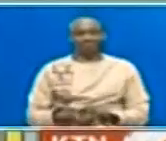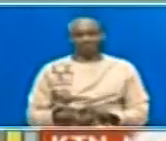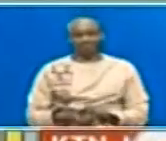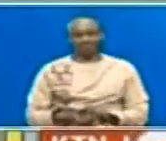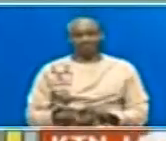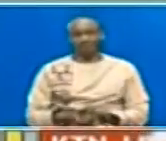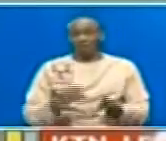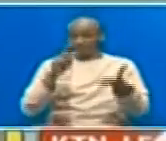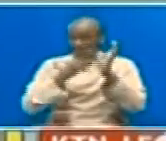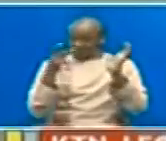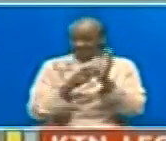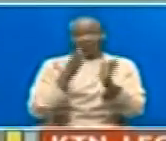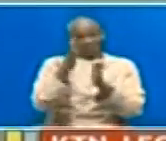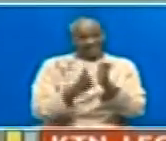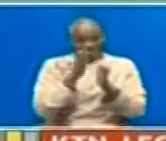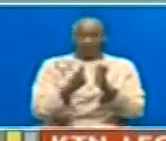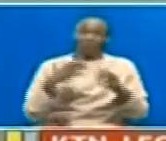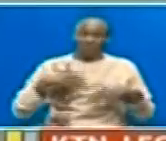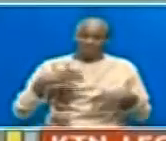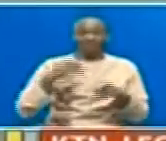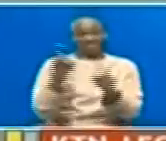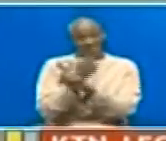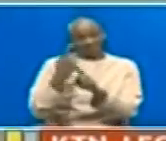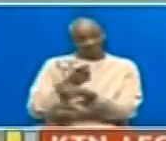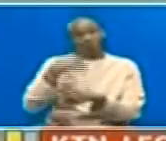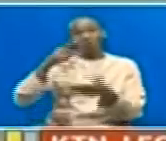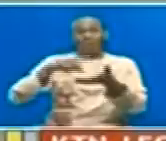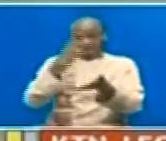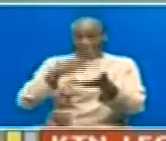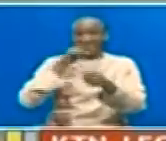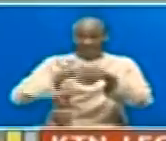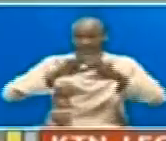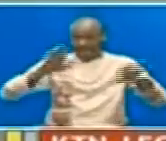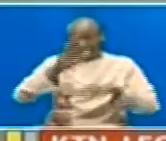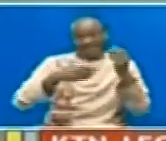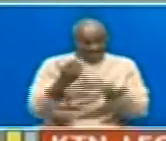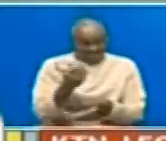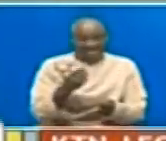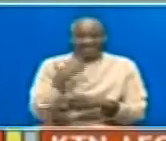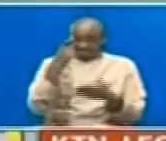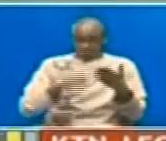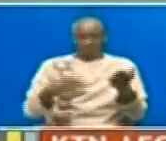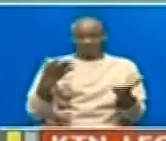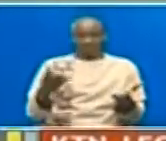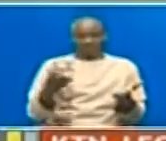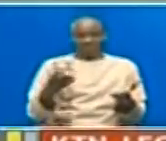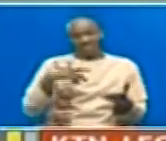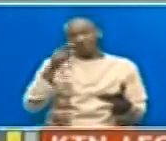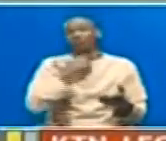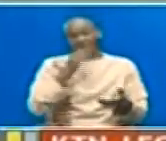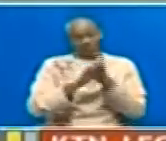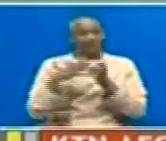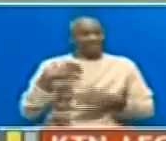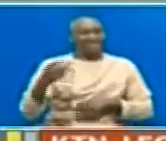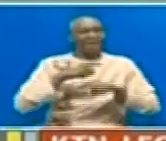Mradi wa ujenzi wa reli kwa wengi wakaazi ambao wamelipwa fidia ulitazamiwa kuwa njia moja kujiondoa katika maisha ya uchochole,